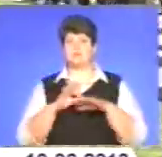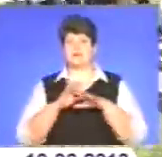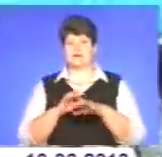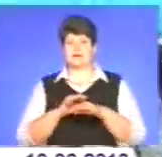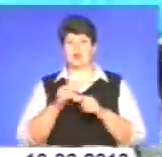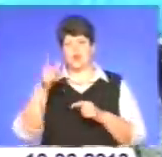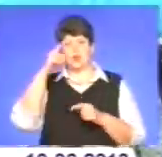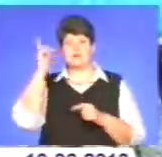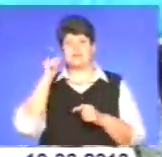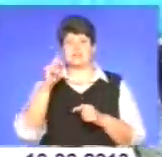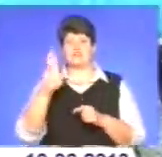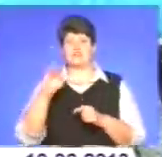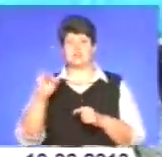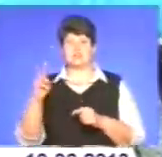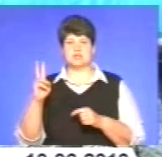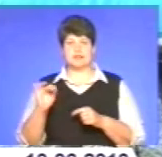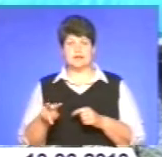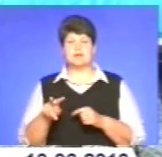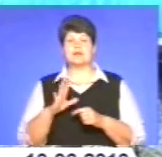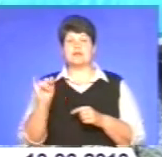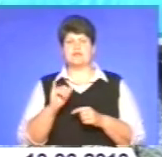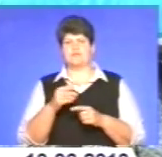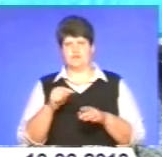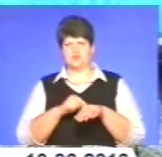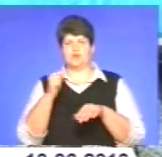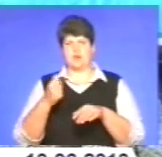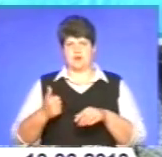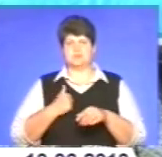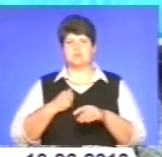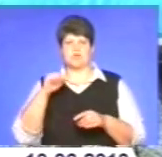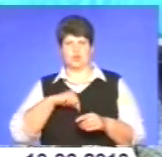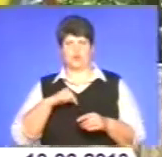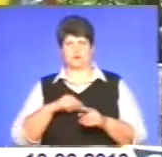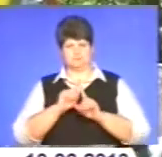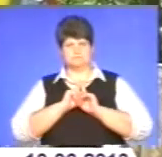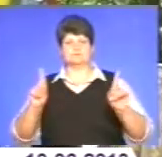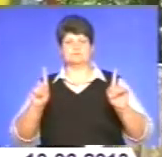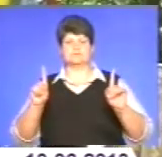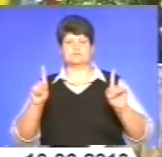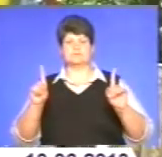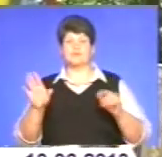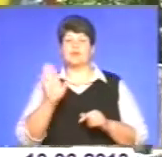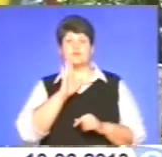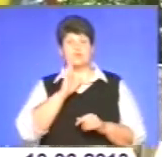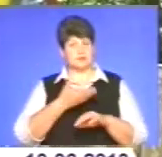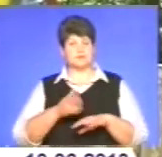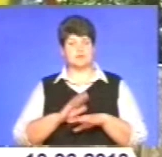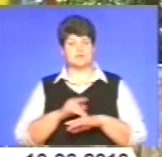вишкіл, знайомились із військовим побутом, відчули армійський дух та екстрим. Чи не важко дівчатам в таких